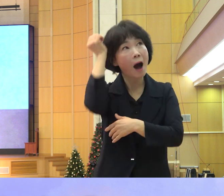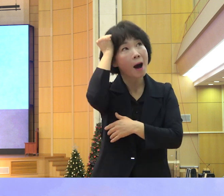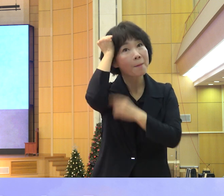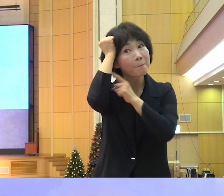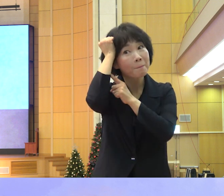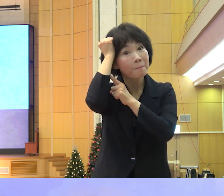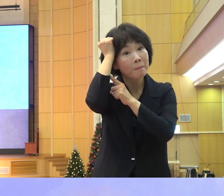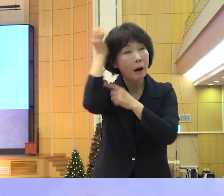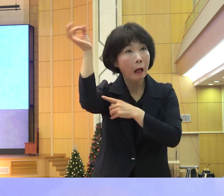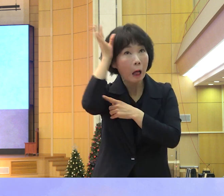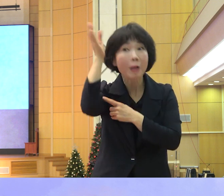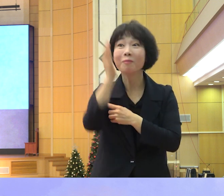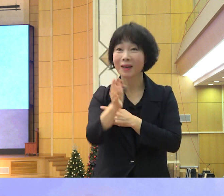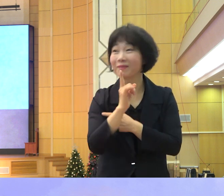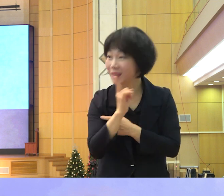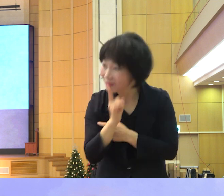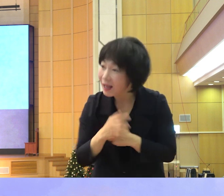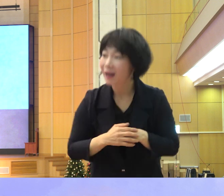기억하시기를 바랍니다.